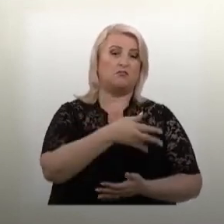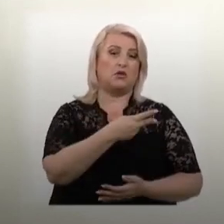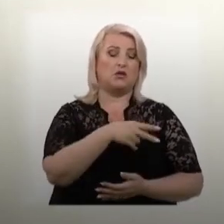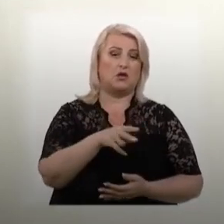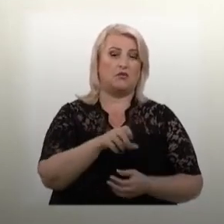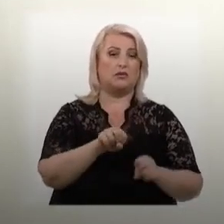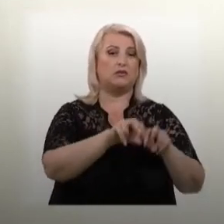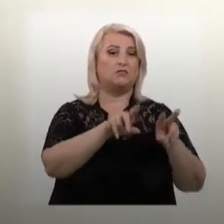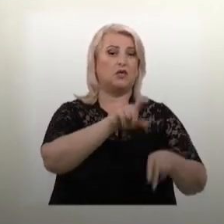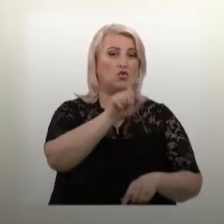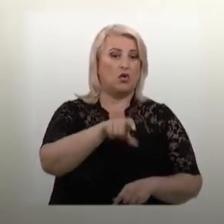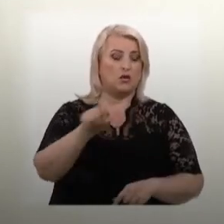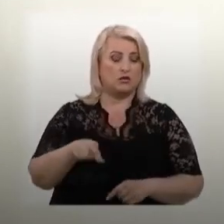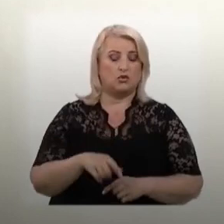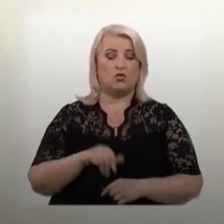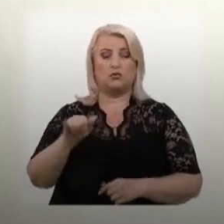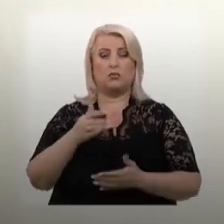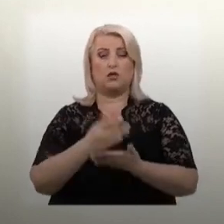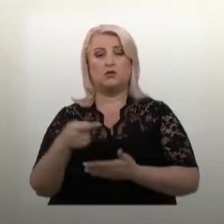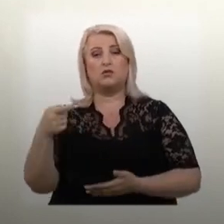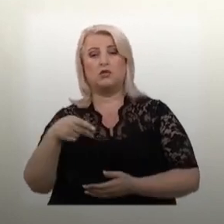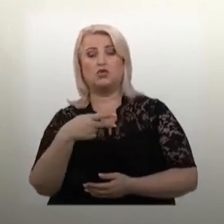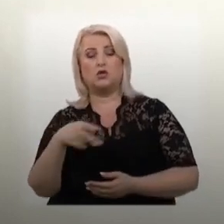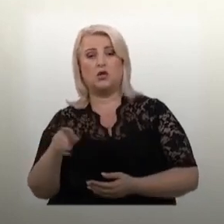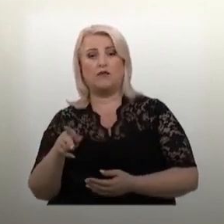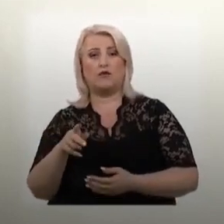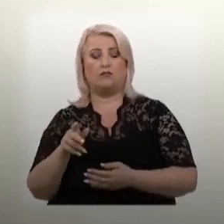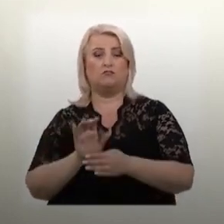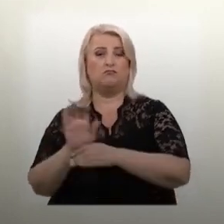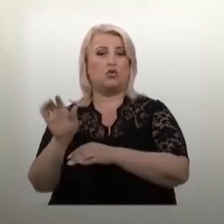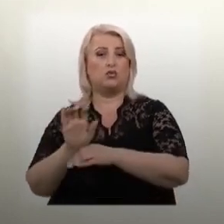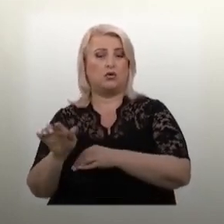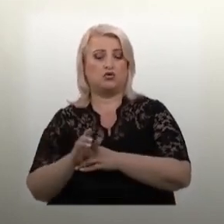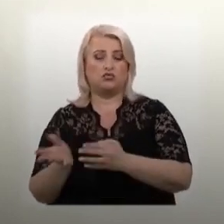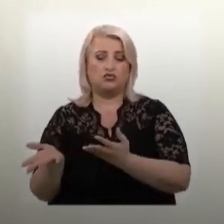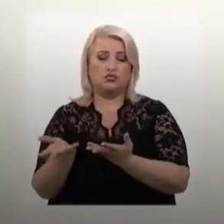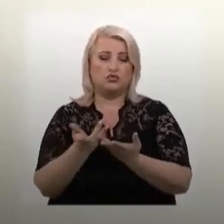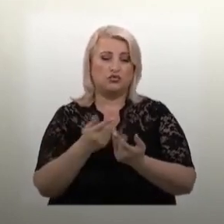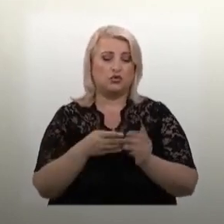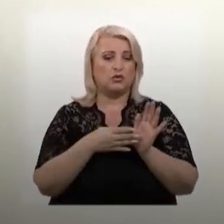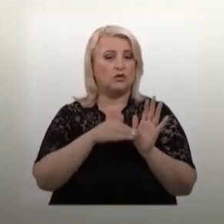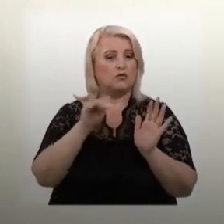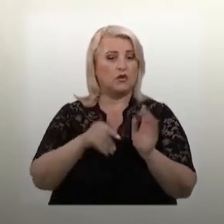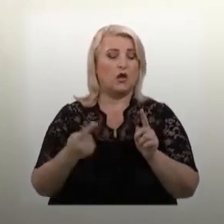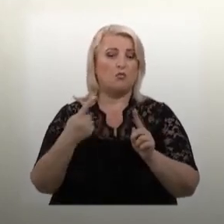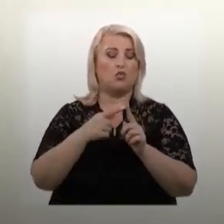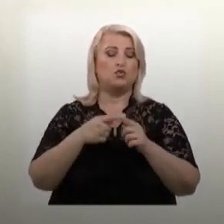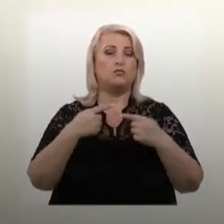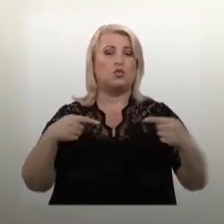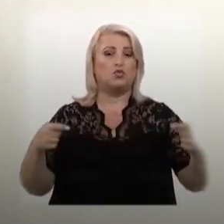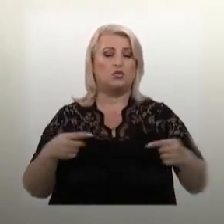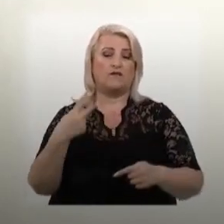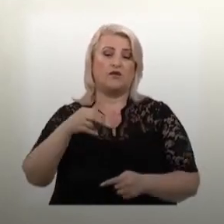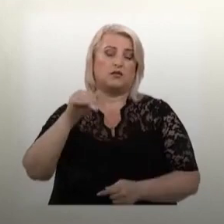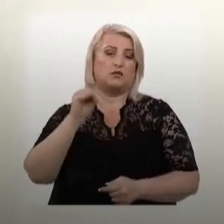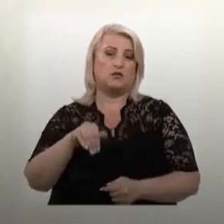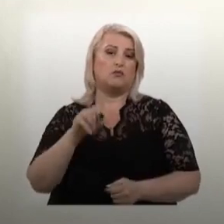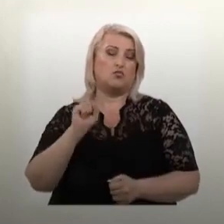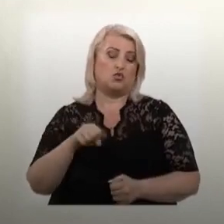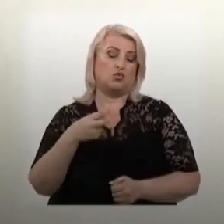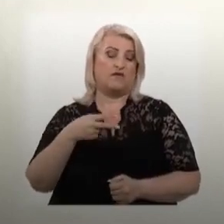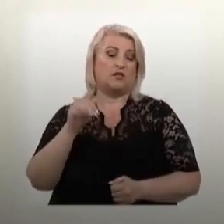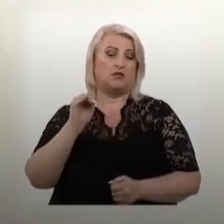expertii tu ai 1.000 de euro Production ai calculat 9.000 de euro pus produsul 20 mg tu poți face